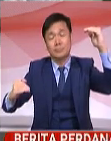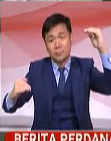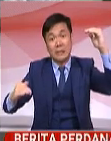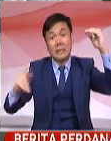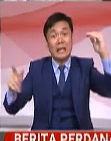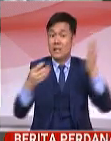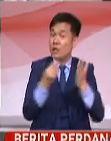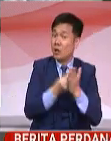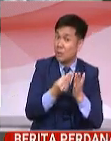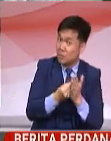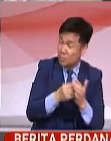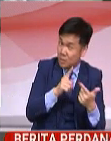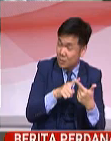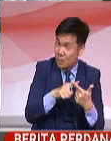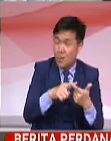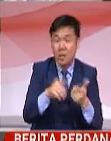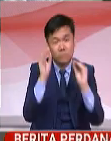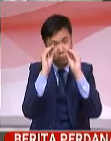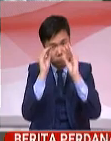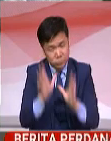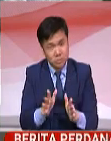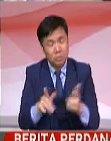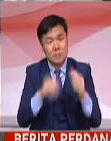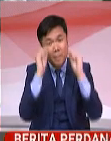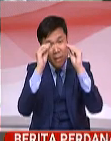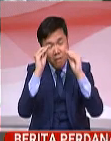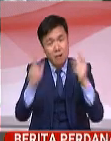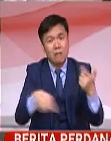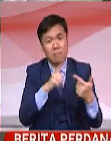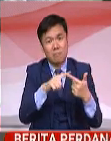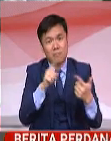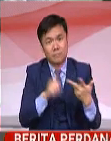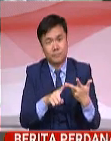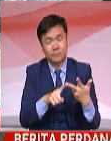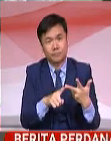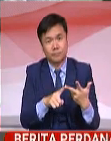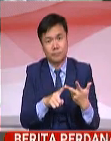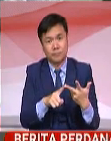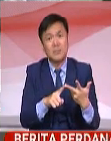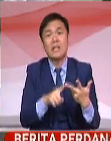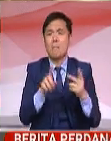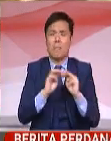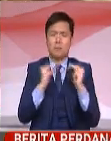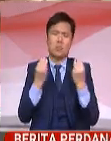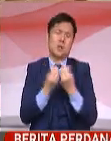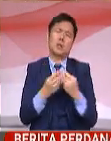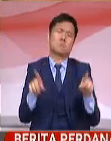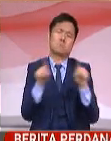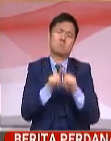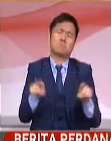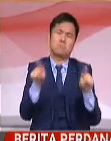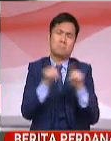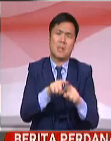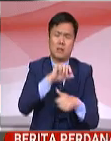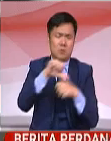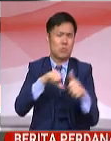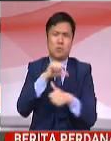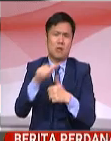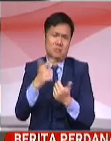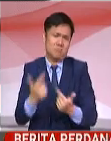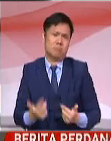sektor ekonomi, pendidikan, tetapi juga dalam masyarakat, dalam kehidupan sosial